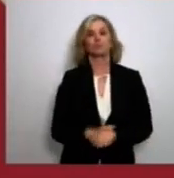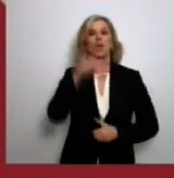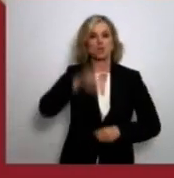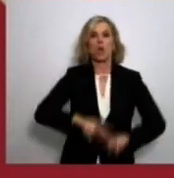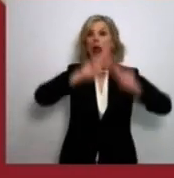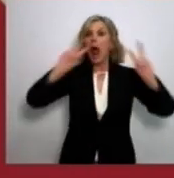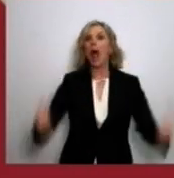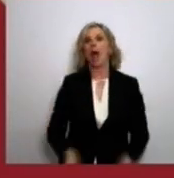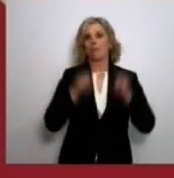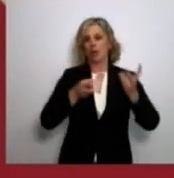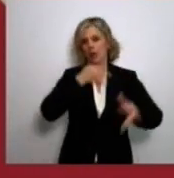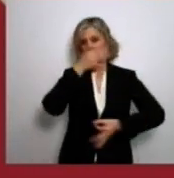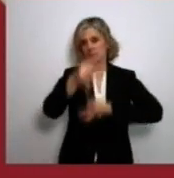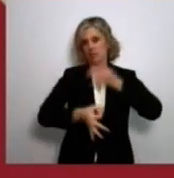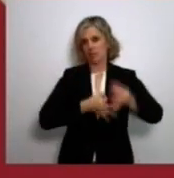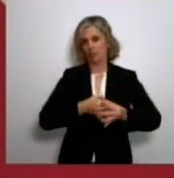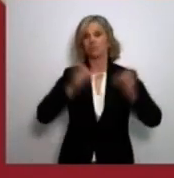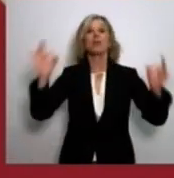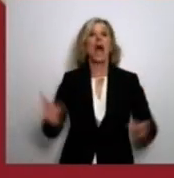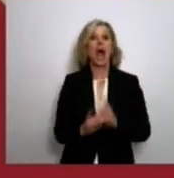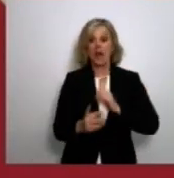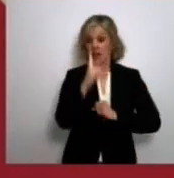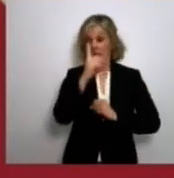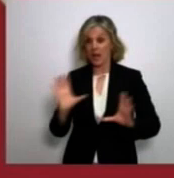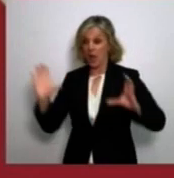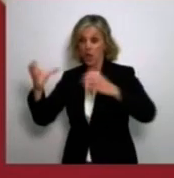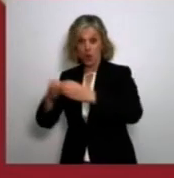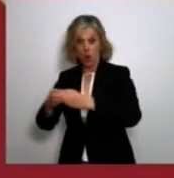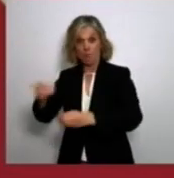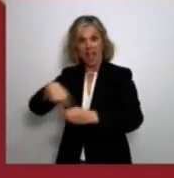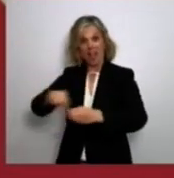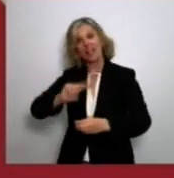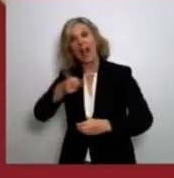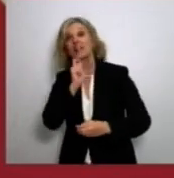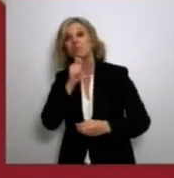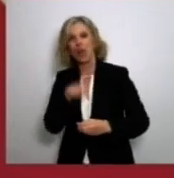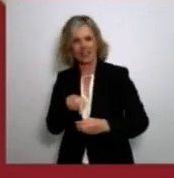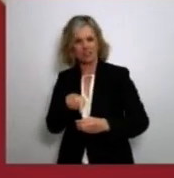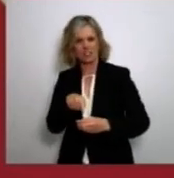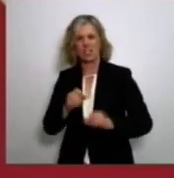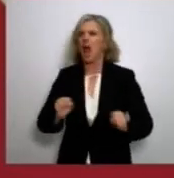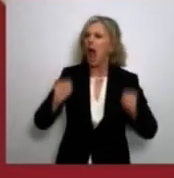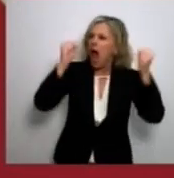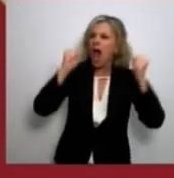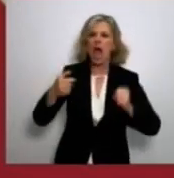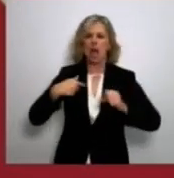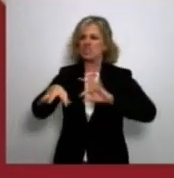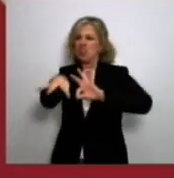αποκάλυψη. Εάν ένα κόμμα από αυτά που το έπαιζε αντιπολίτευση, ξέρετε αυτούς που